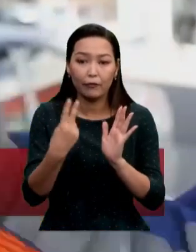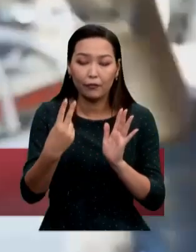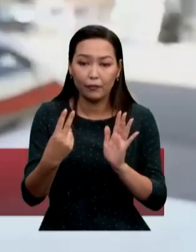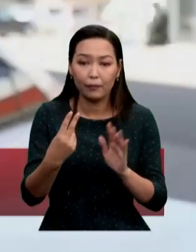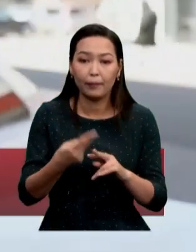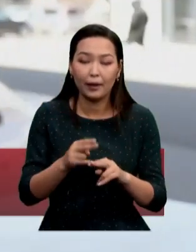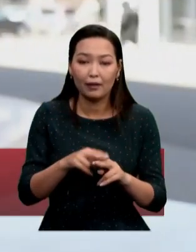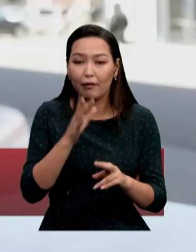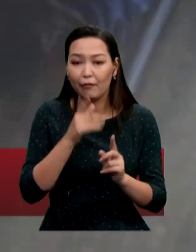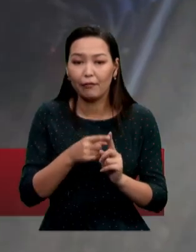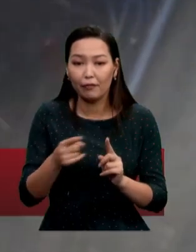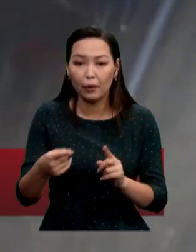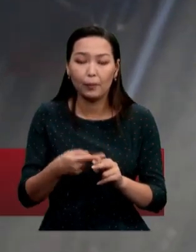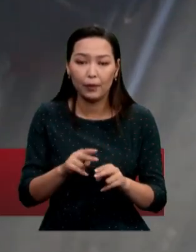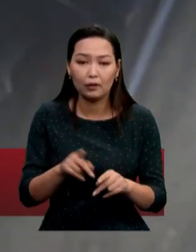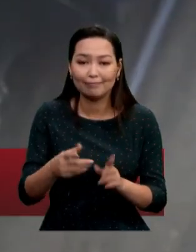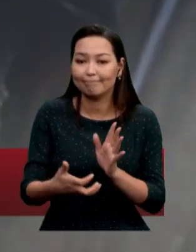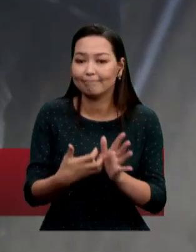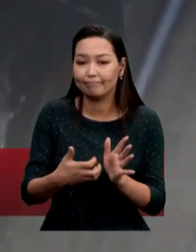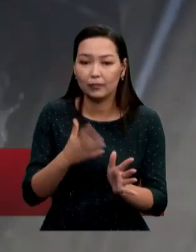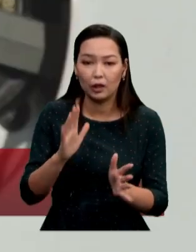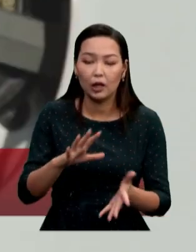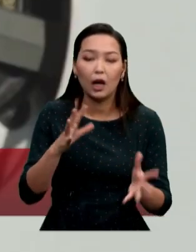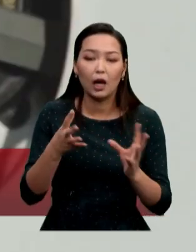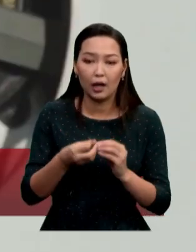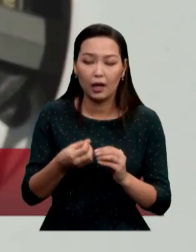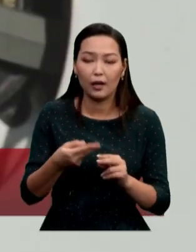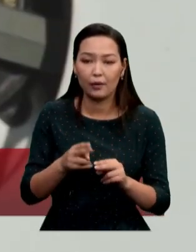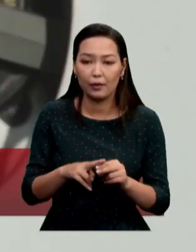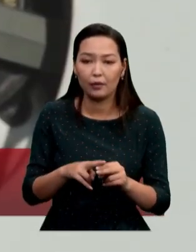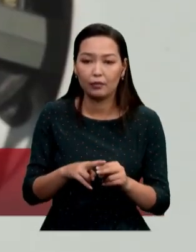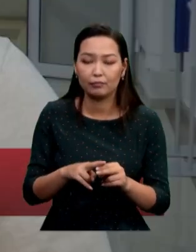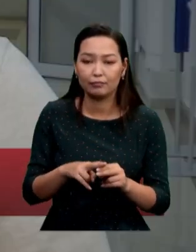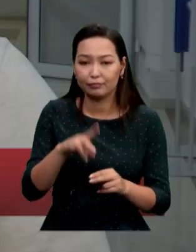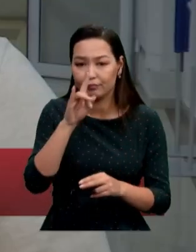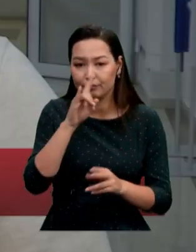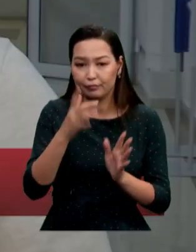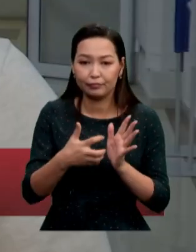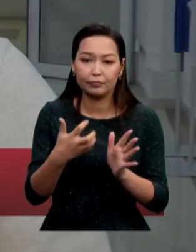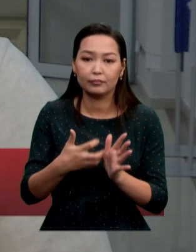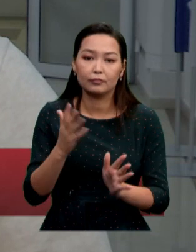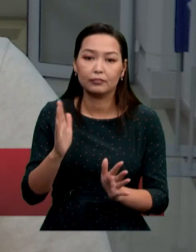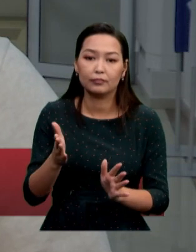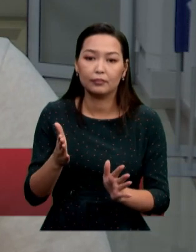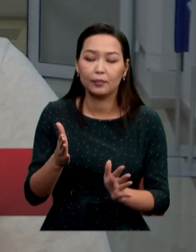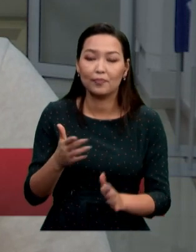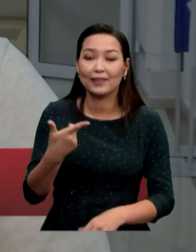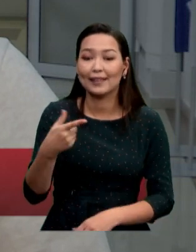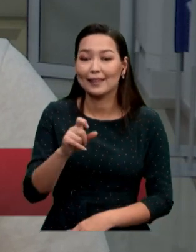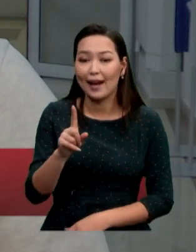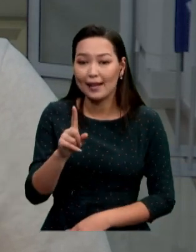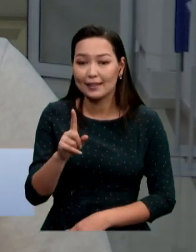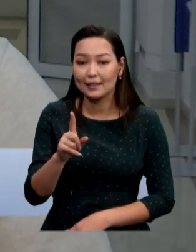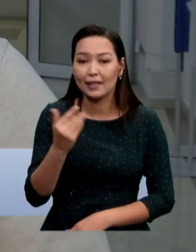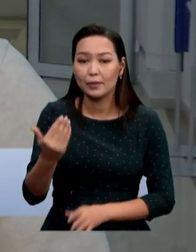через какое-то время он также будет в дефиците. В итоге эта участь постигнет все виды топлива. Кроме того, сжиженный газ и